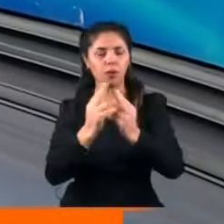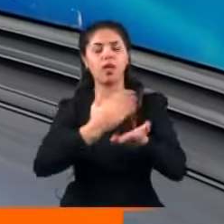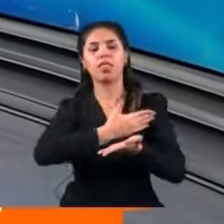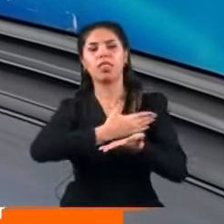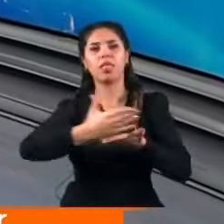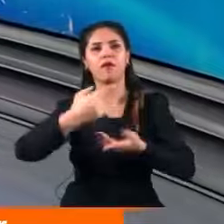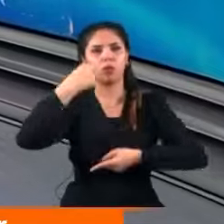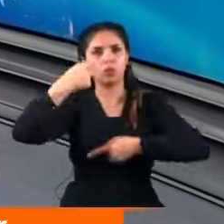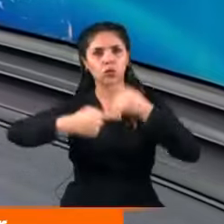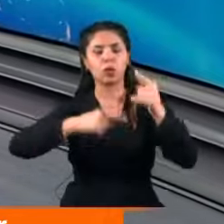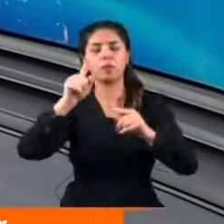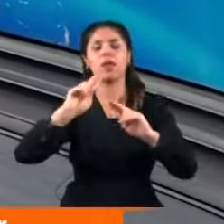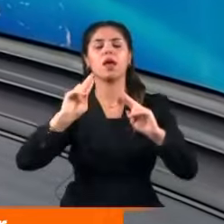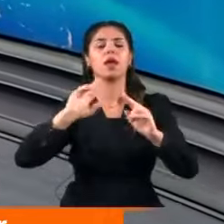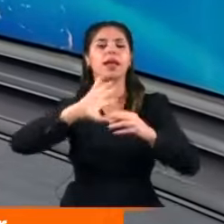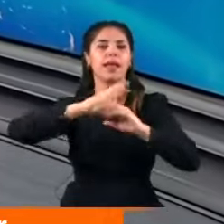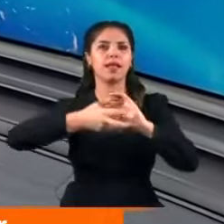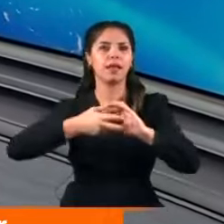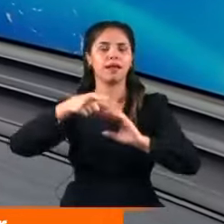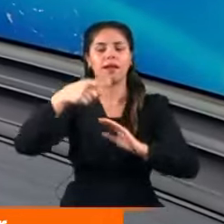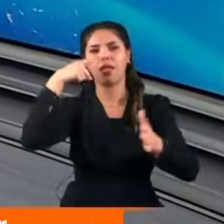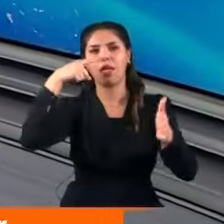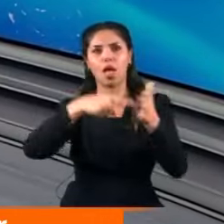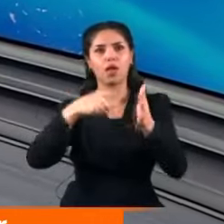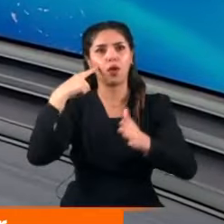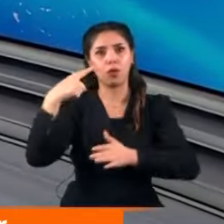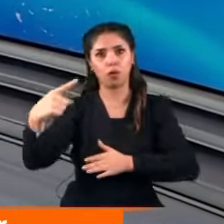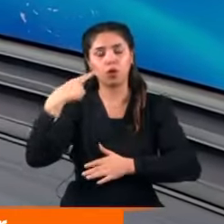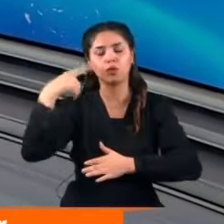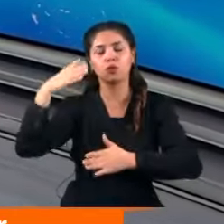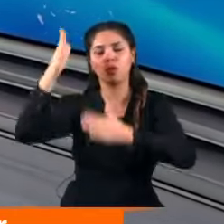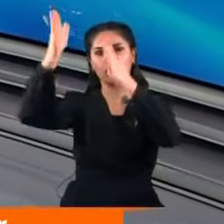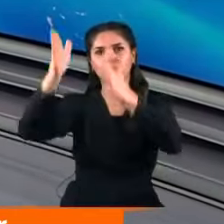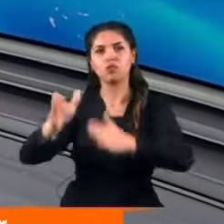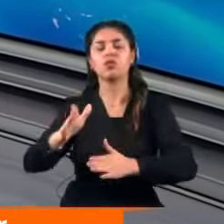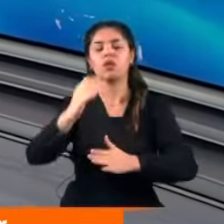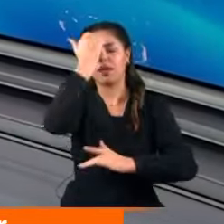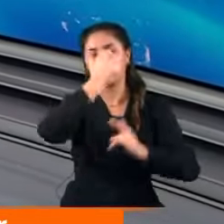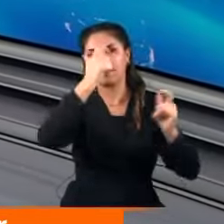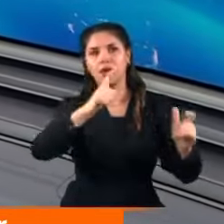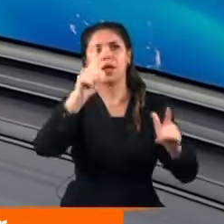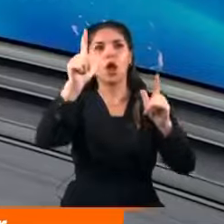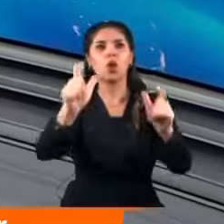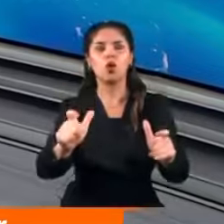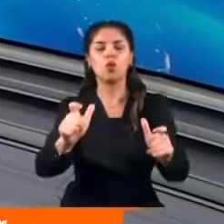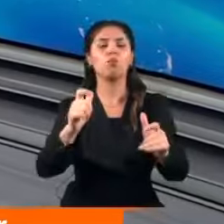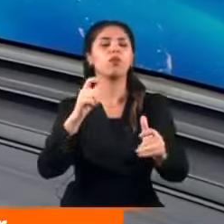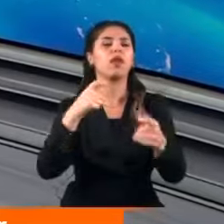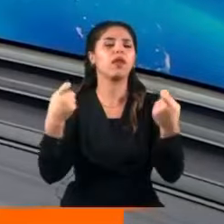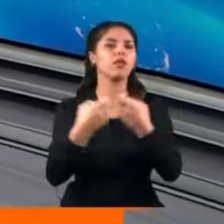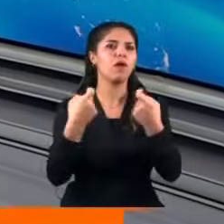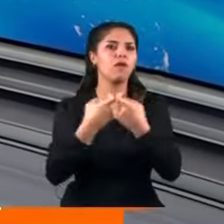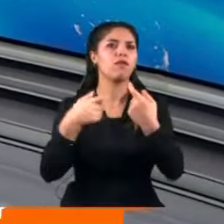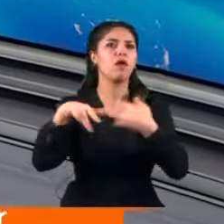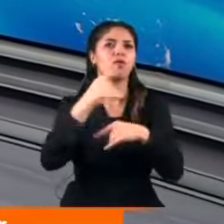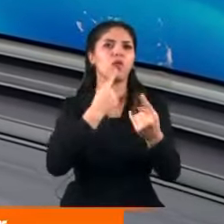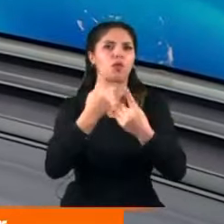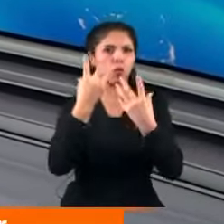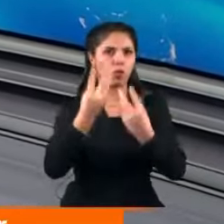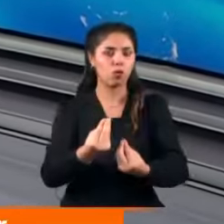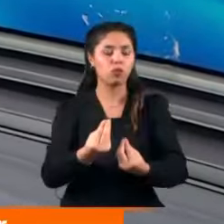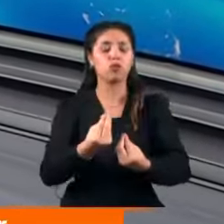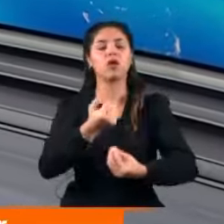bu temadan hareketle İsrail'in Gazze ve Lübnan'da sürdürdüğü katliamları gündeme getirdi. Ve bir kez daha Filistin'in tanınması çağrısını